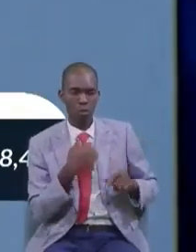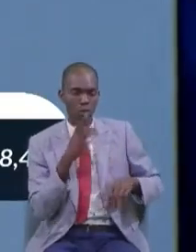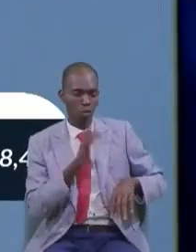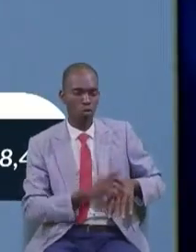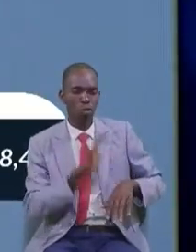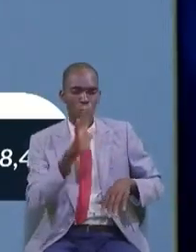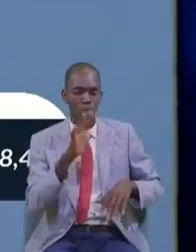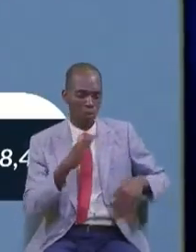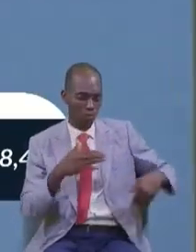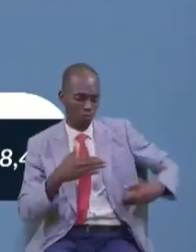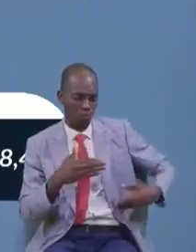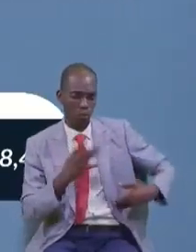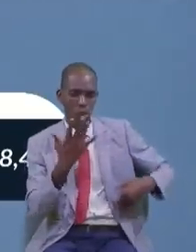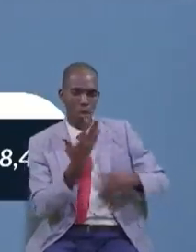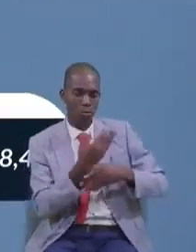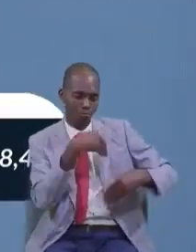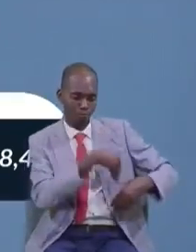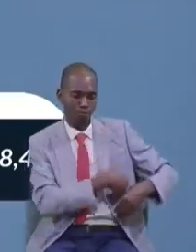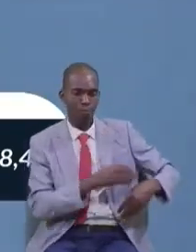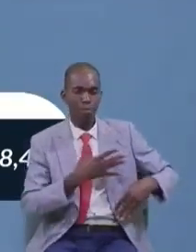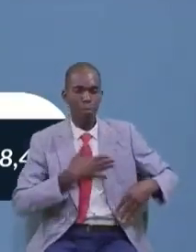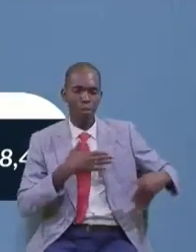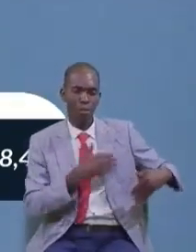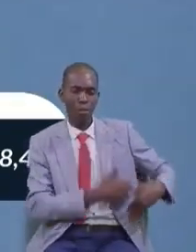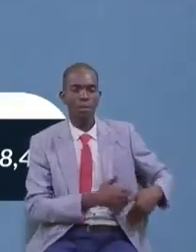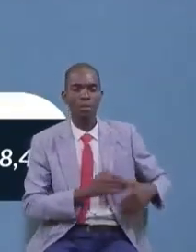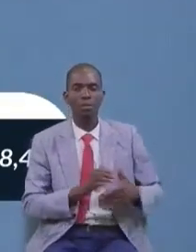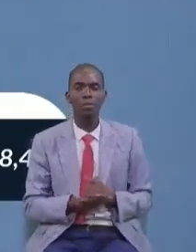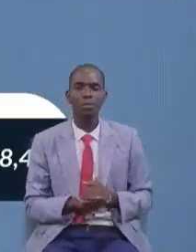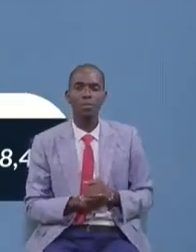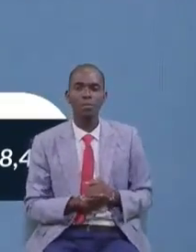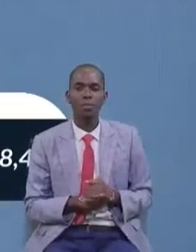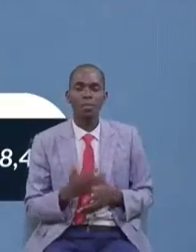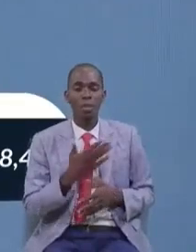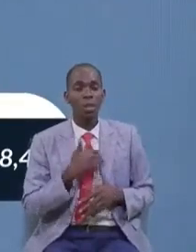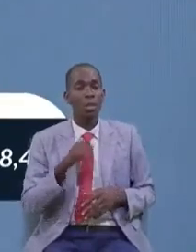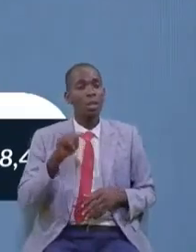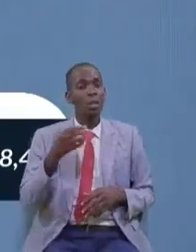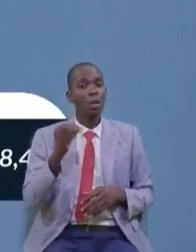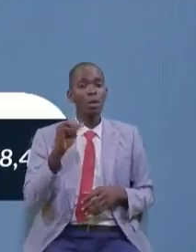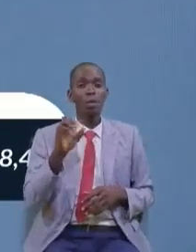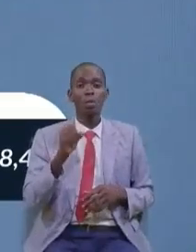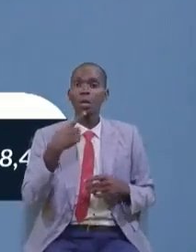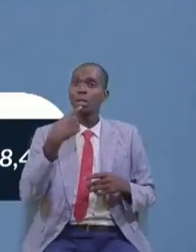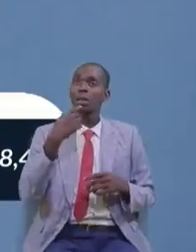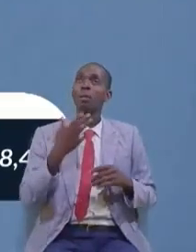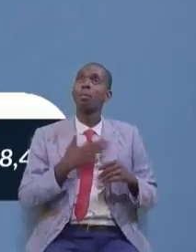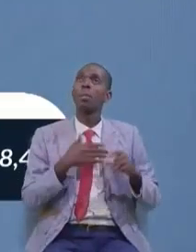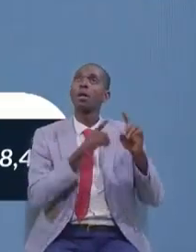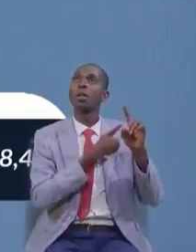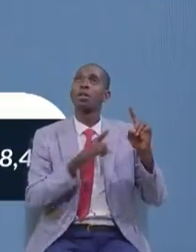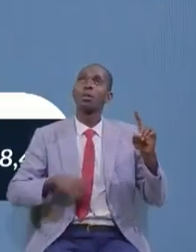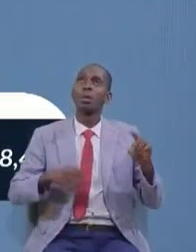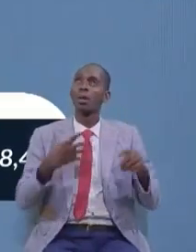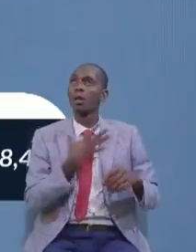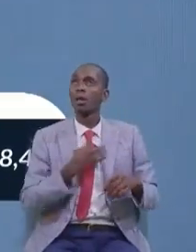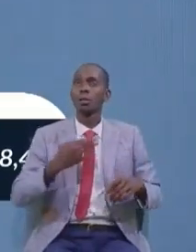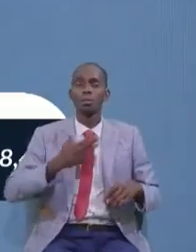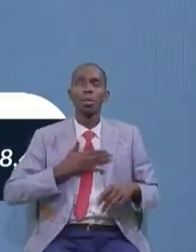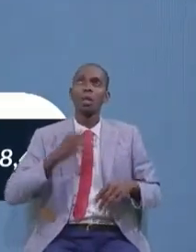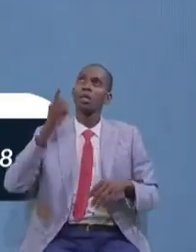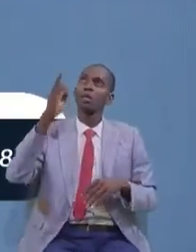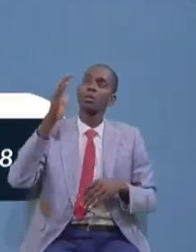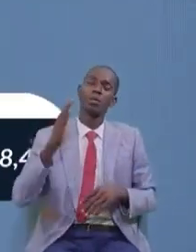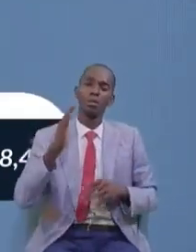my side. రాని చేయి తీసుకొచ్చిన ప్రక్క గాయములో పెట్టి చూడు. And Thomas said, my Lord and my God. థోమా అంటున్నాడు, నా